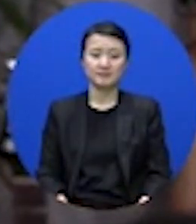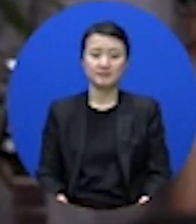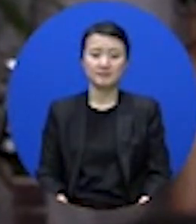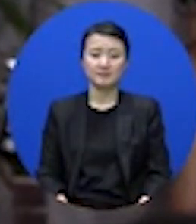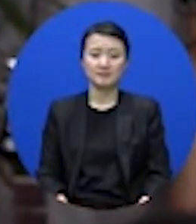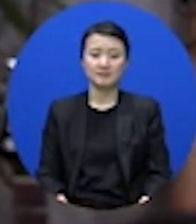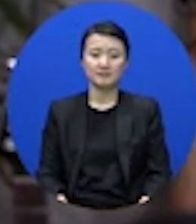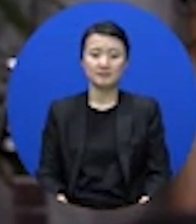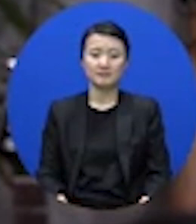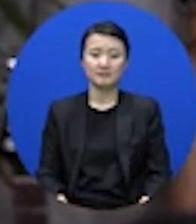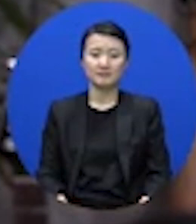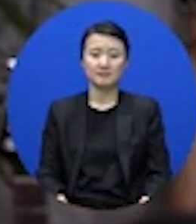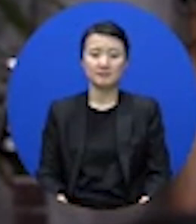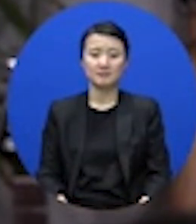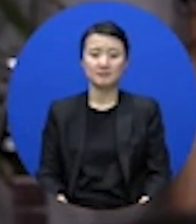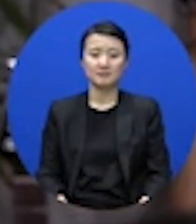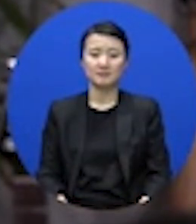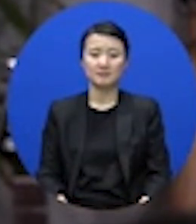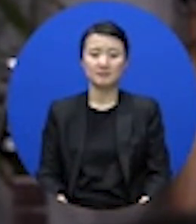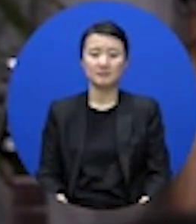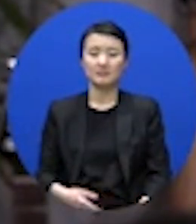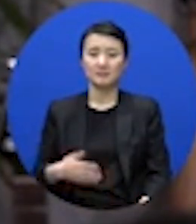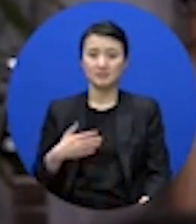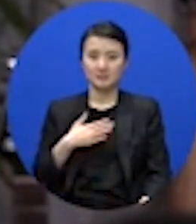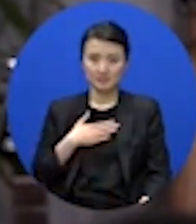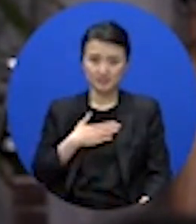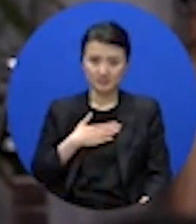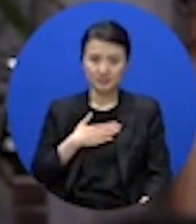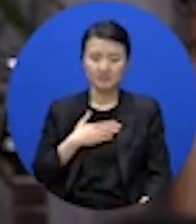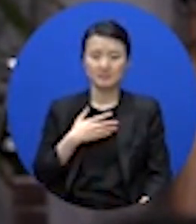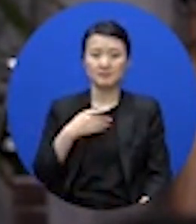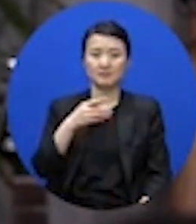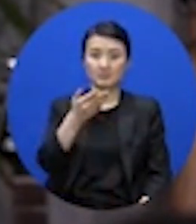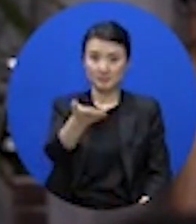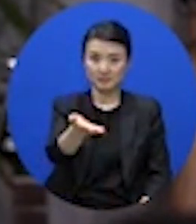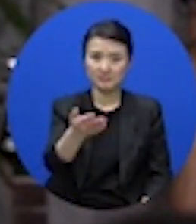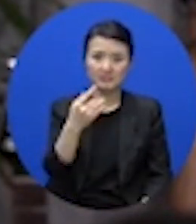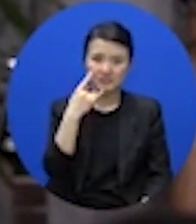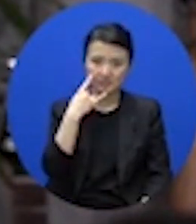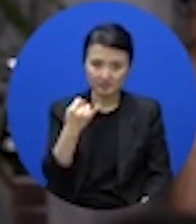저를 당신이 어머니가 되시고 내가